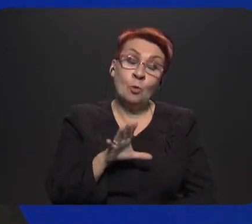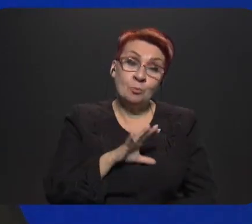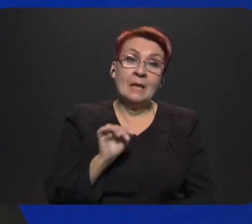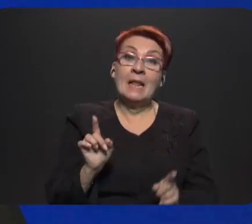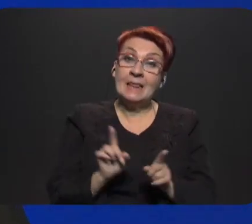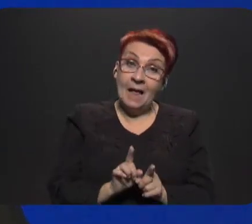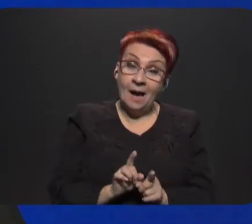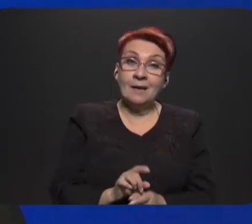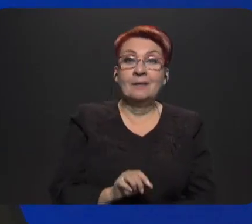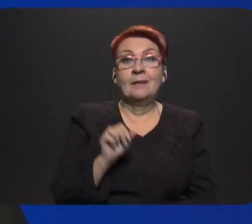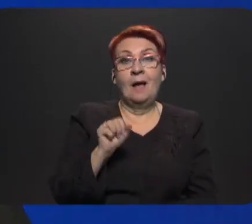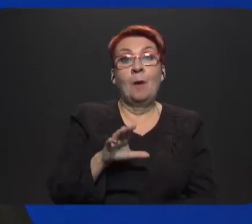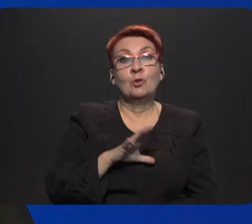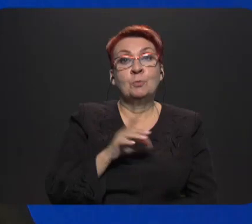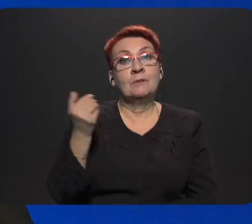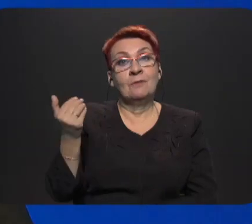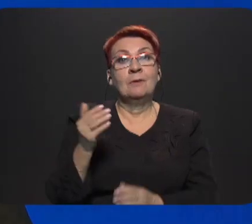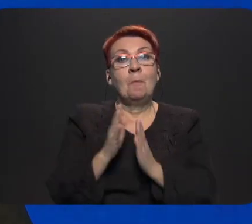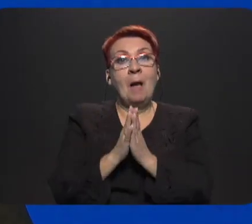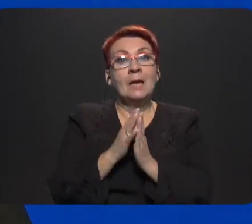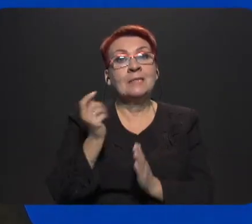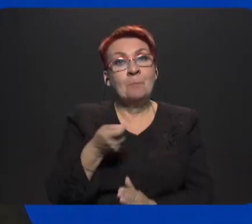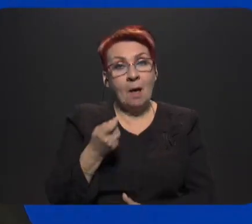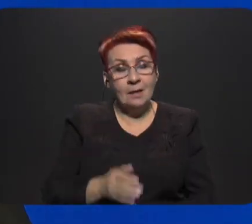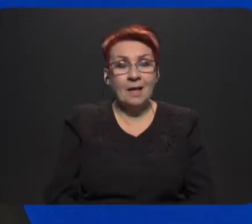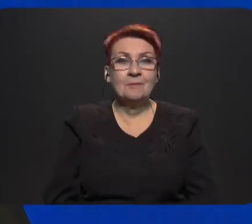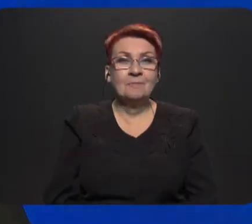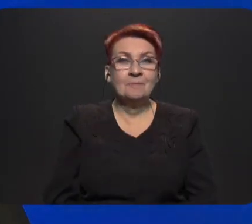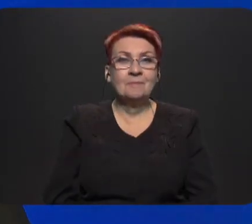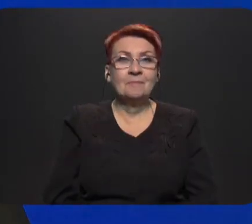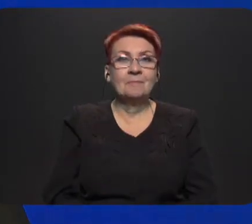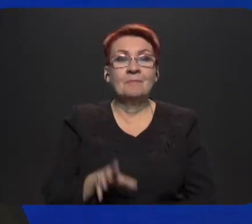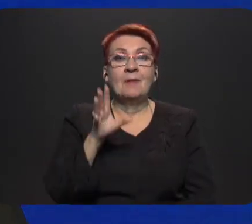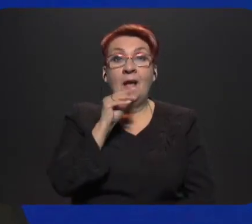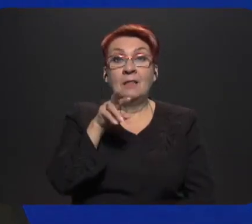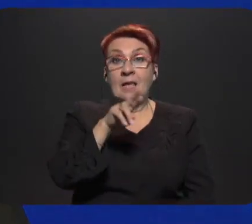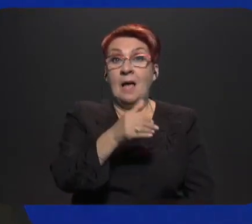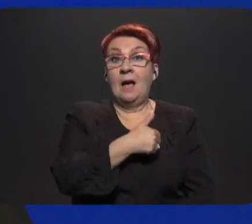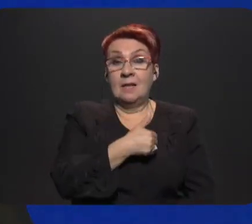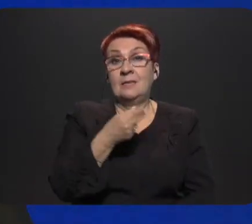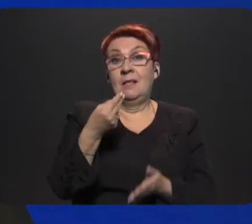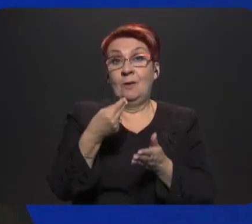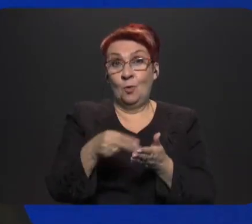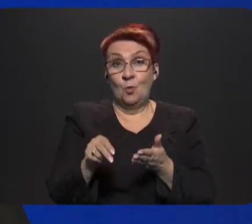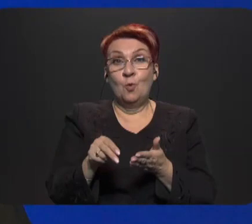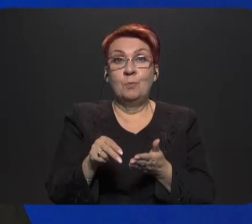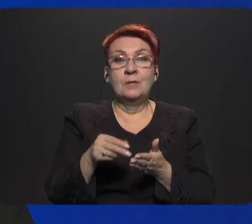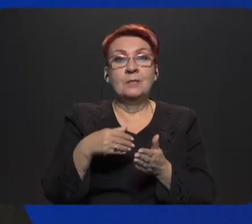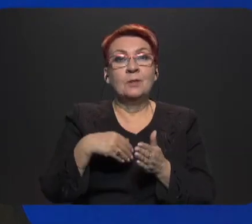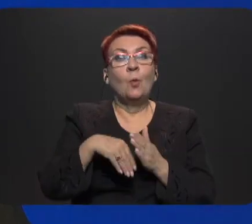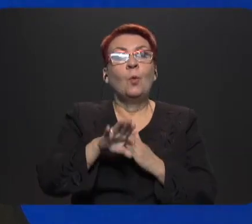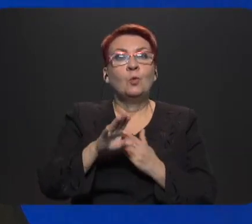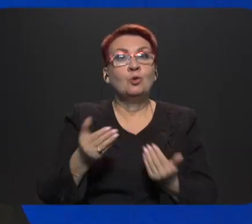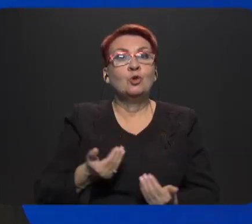может быть, мало молились. Я вот когда хотел тоже приобрести,